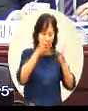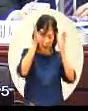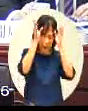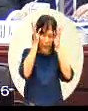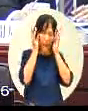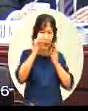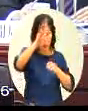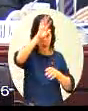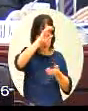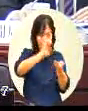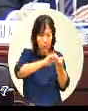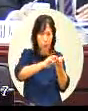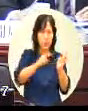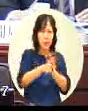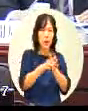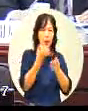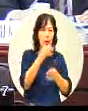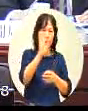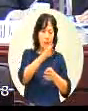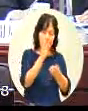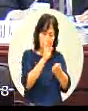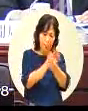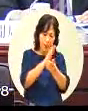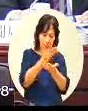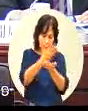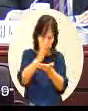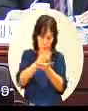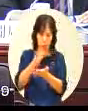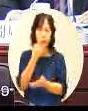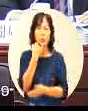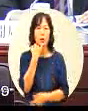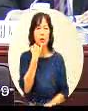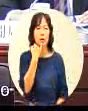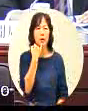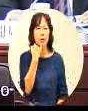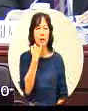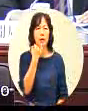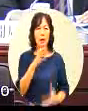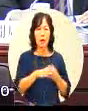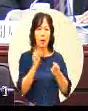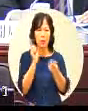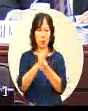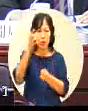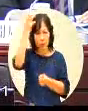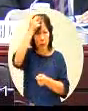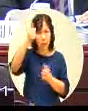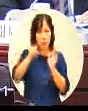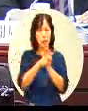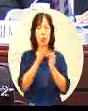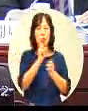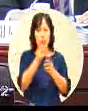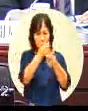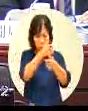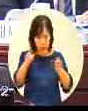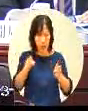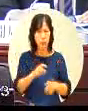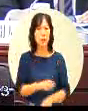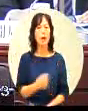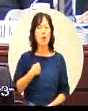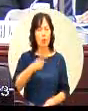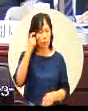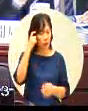能量，这样我们才有办法处理。我这样郑议员感谢，我们同